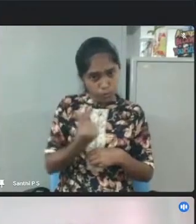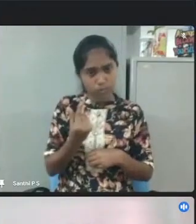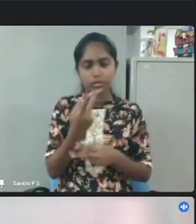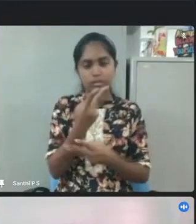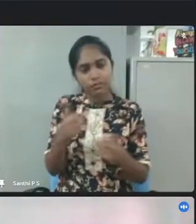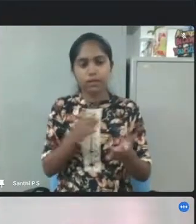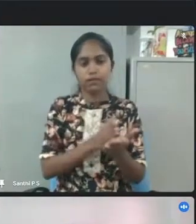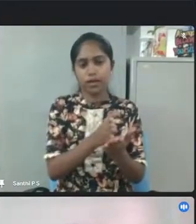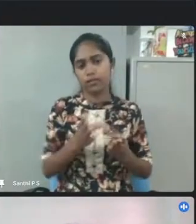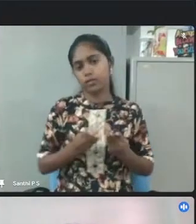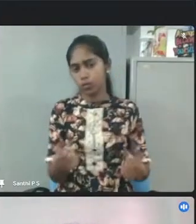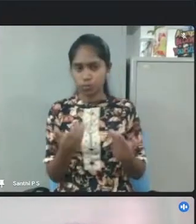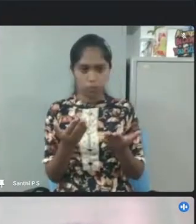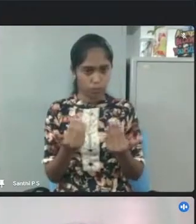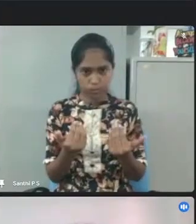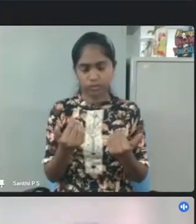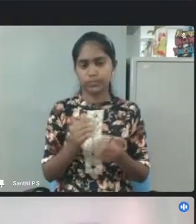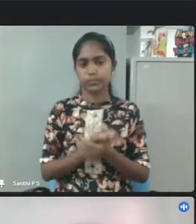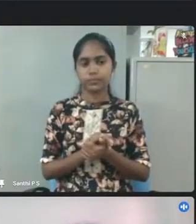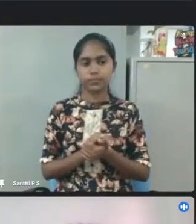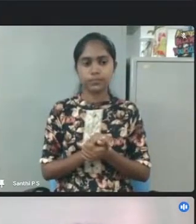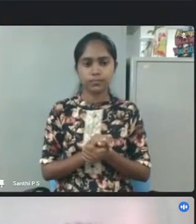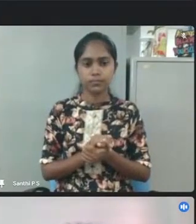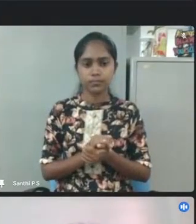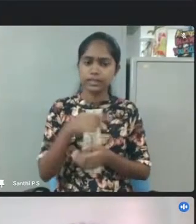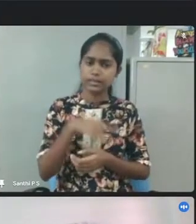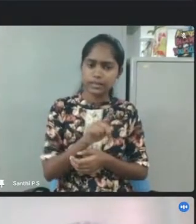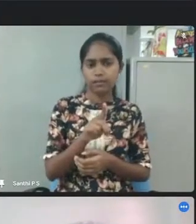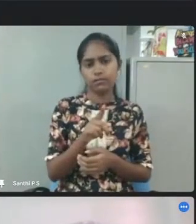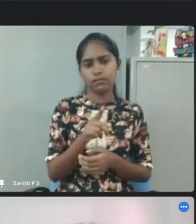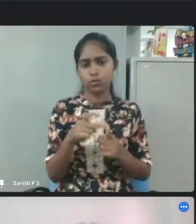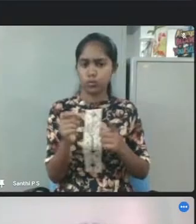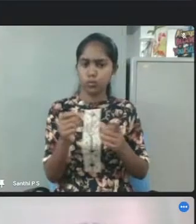നല്ല രീതിയിൽ തന്നെ സ്വതന്ത്രമായിട്ട് ഈ കാര്യങ്ങളെല്ലാം ചെയ്യാൻ സാധിക്കാവുന്നതാണ്.